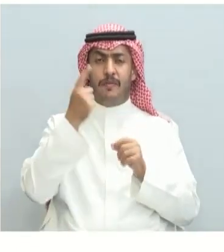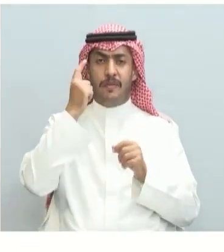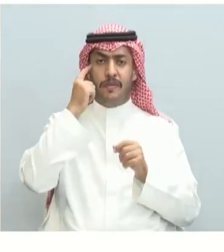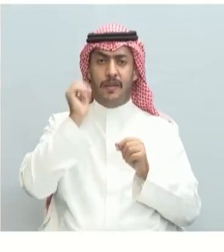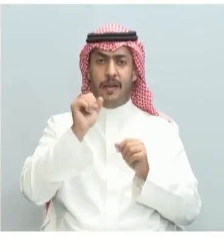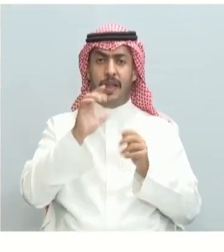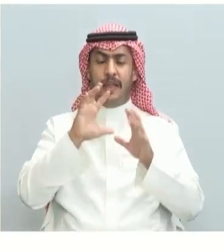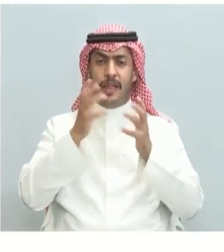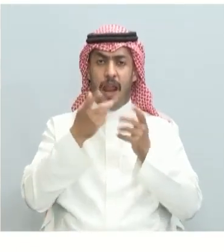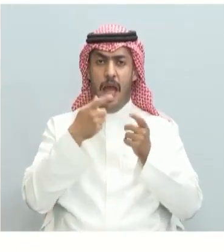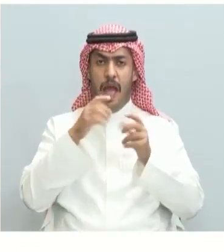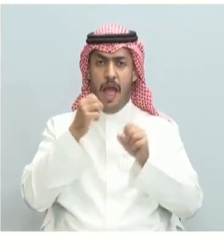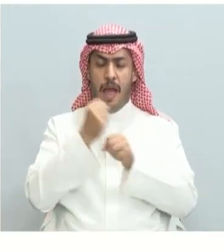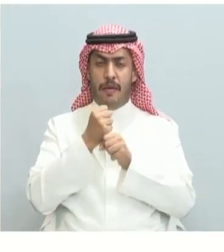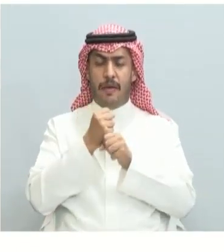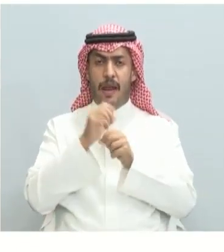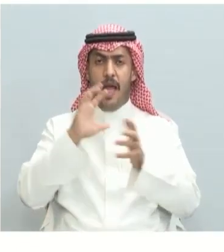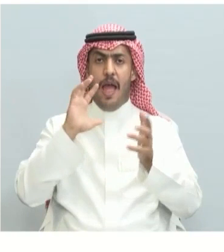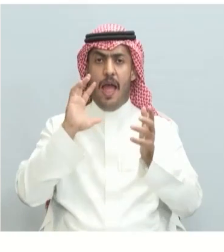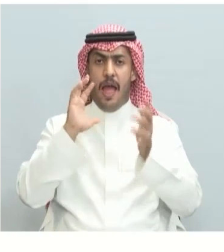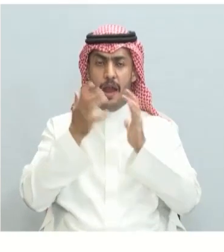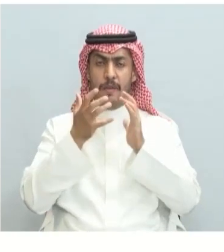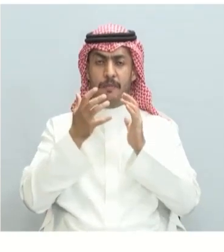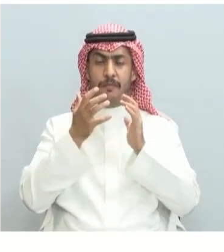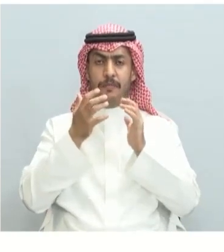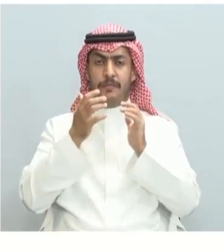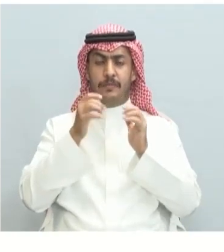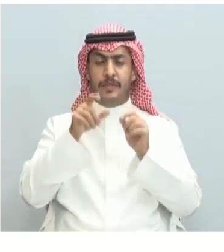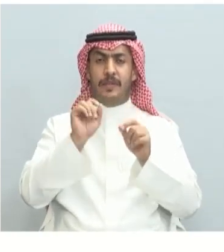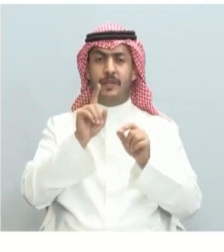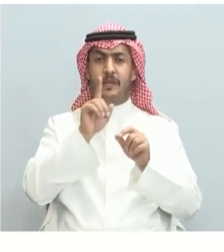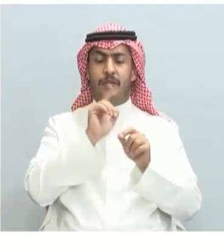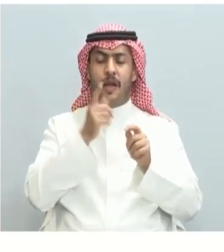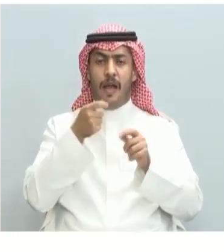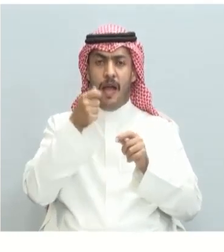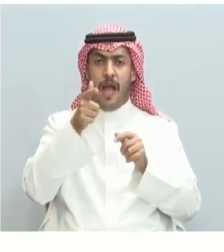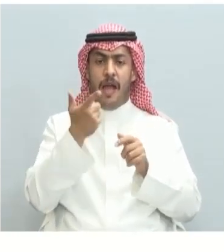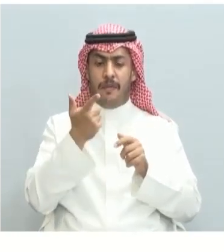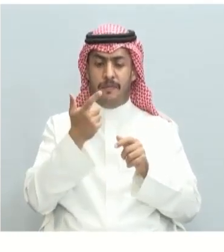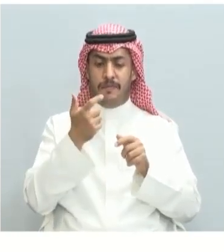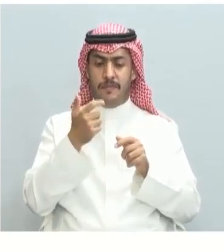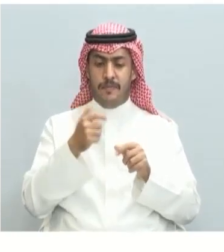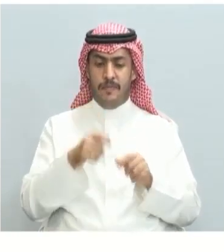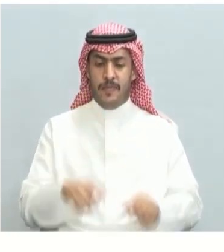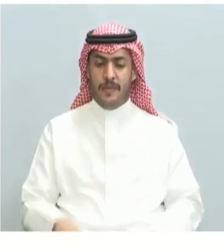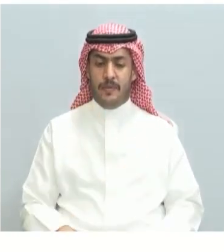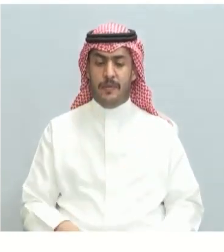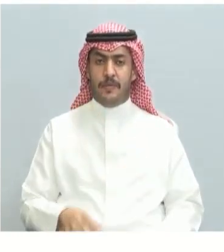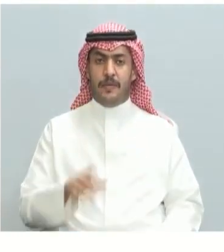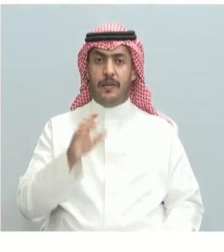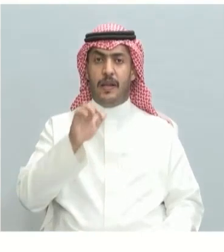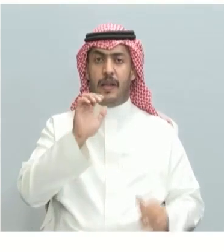عاده في اداره الاعمال حول العالم هو كلفه الائتمان اذا نقصد